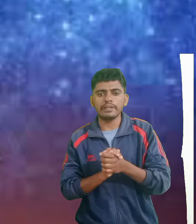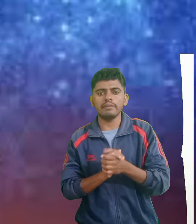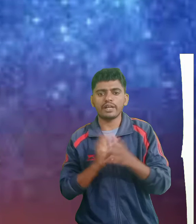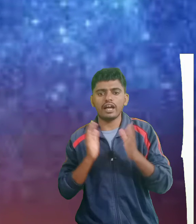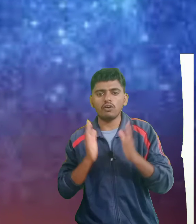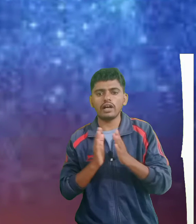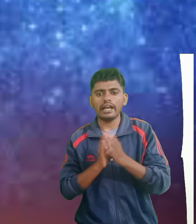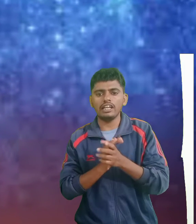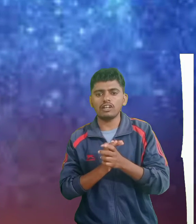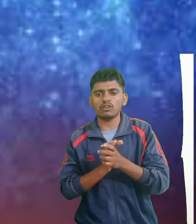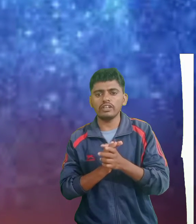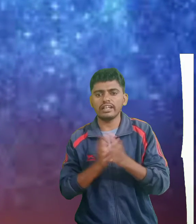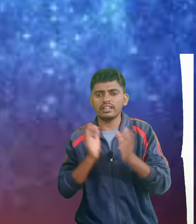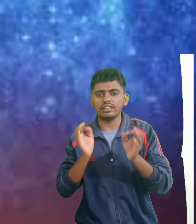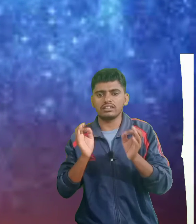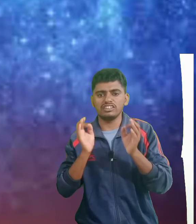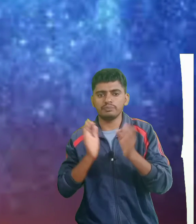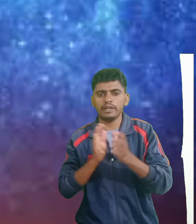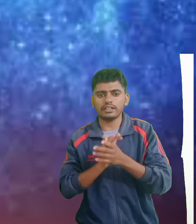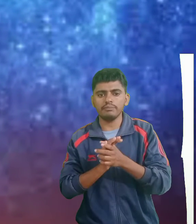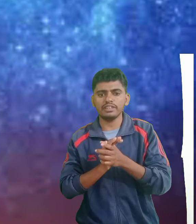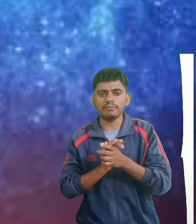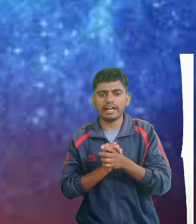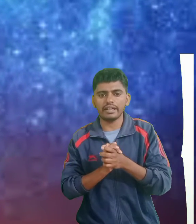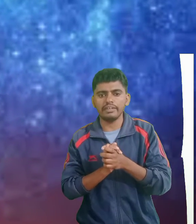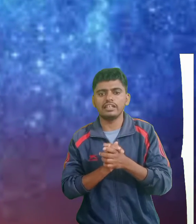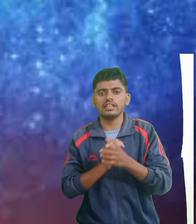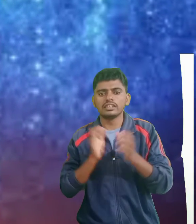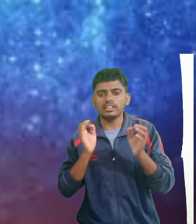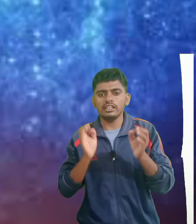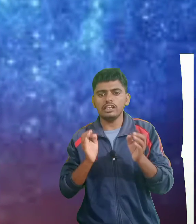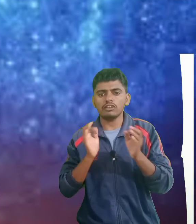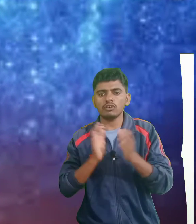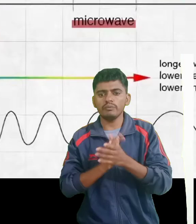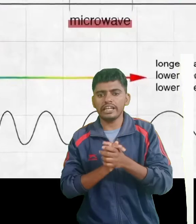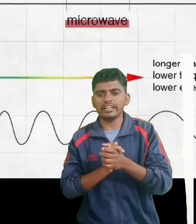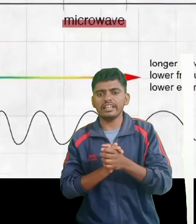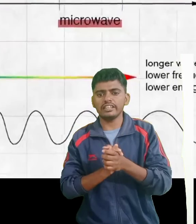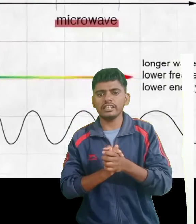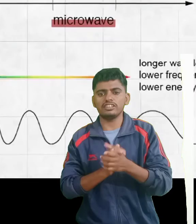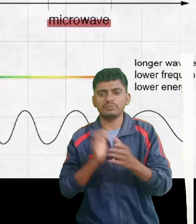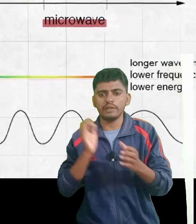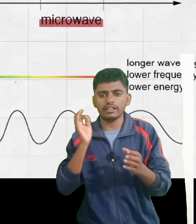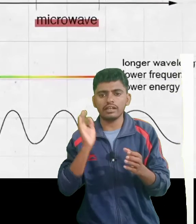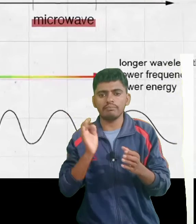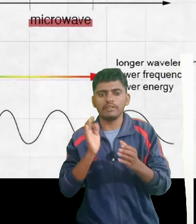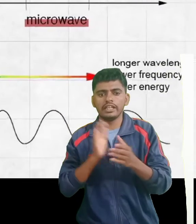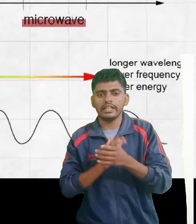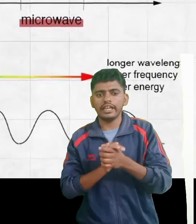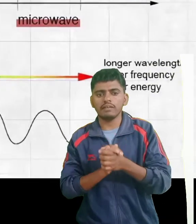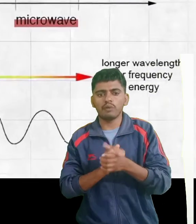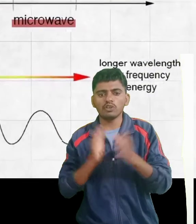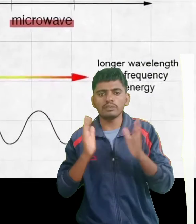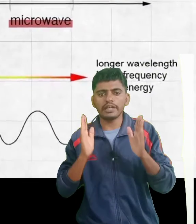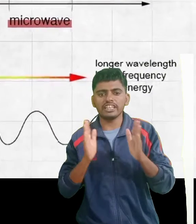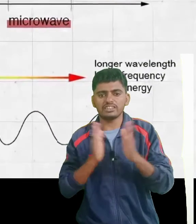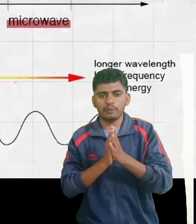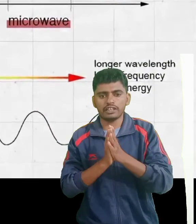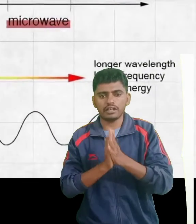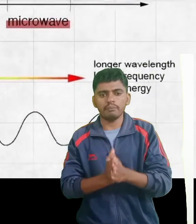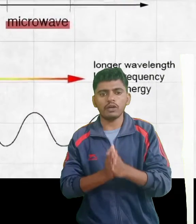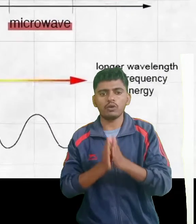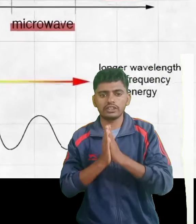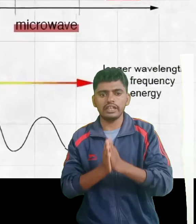में आपने पढ़ा होगा इलेक्ट्रोमैग्नेटिक स्पेक्ट्रम के बारे में, कि इलेक्ट्रोमैग्नेटिक स्पेक्ट्रम एक बहुत